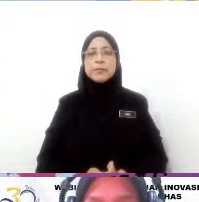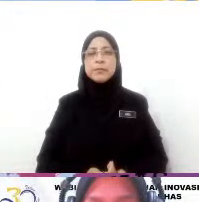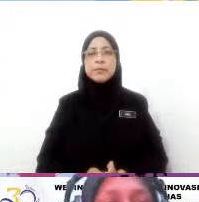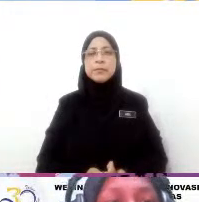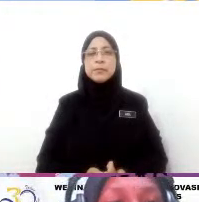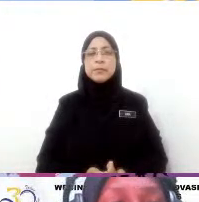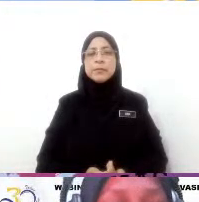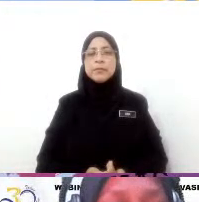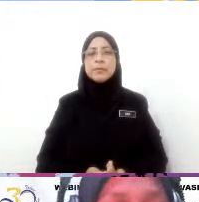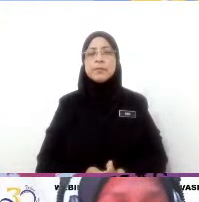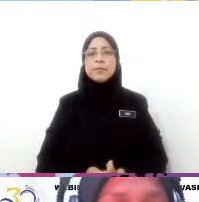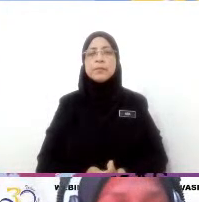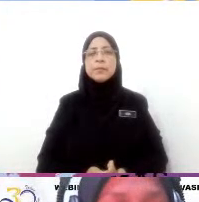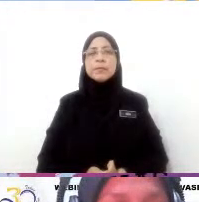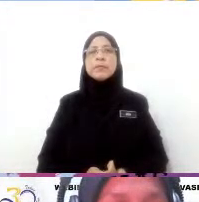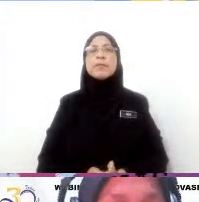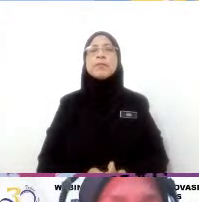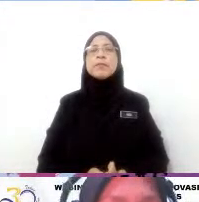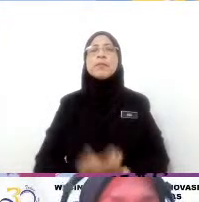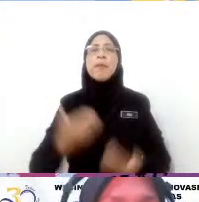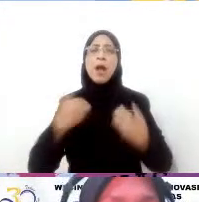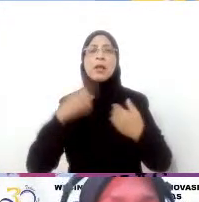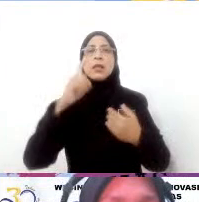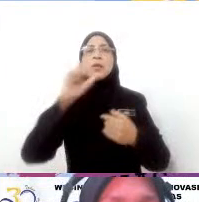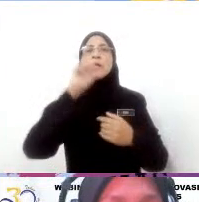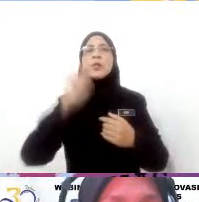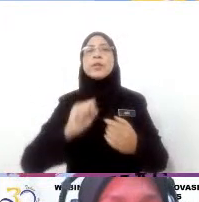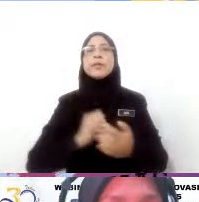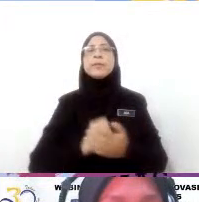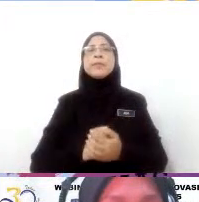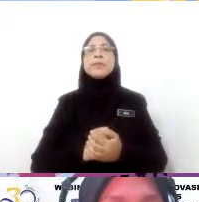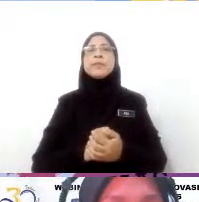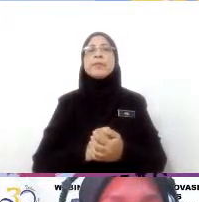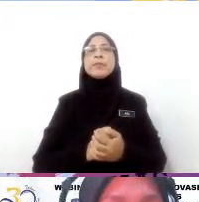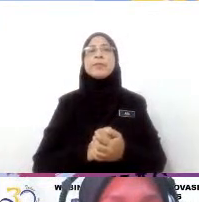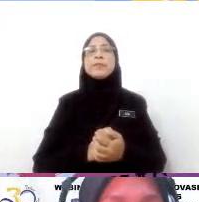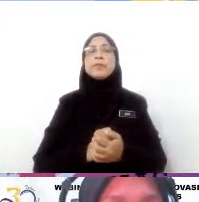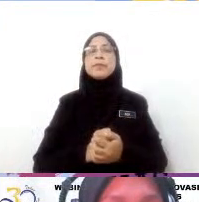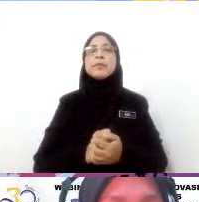Oh, Puan, di sini ada satu soalan.